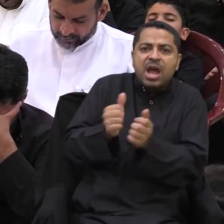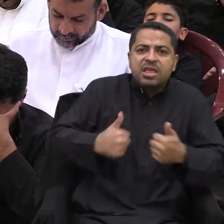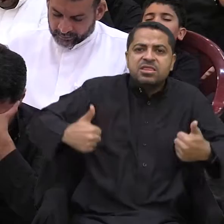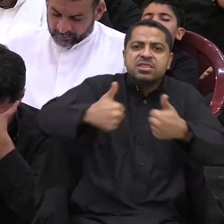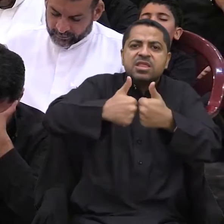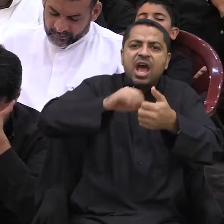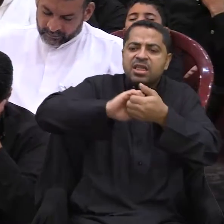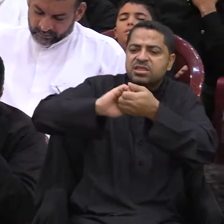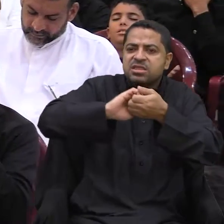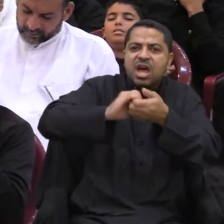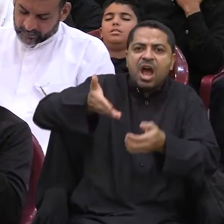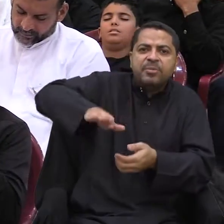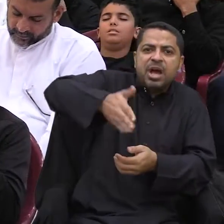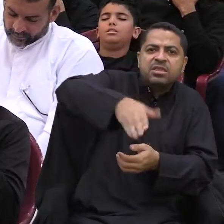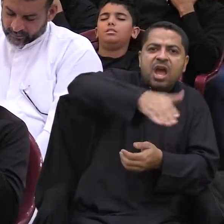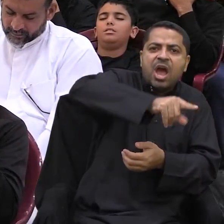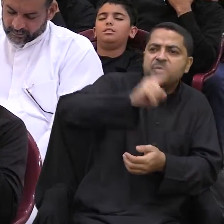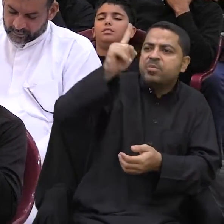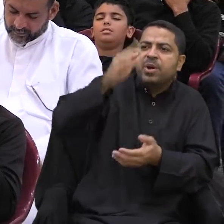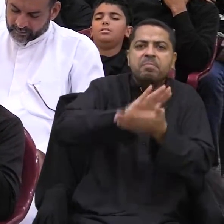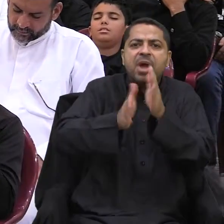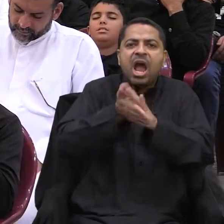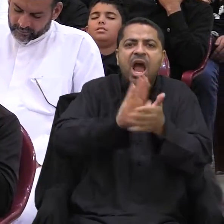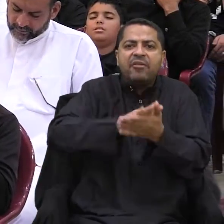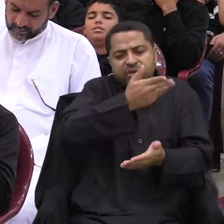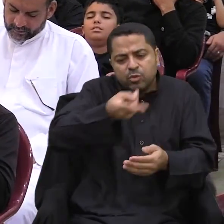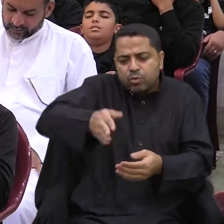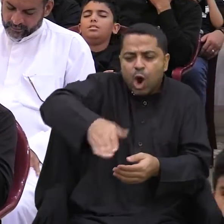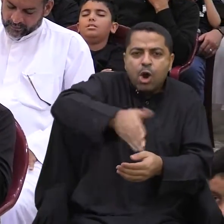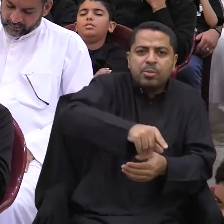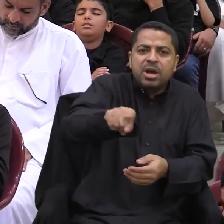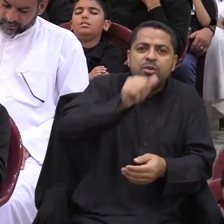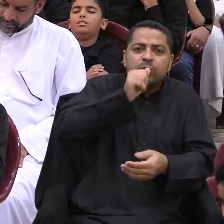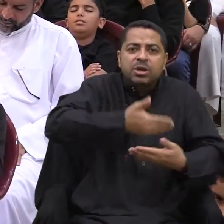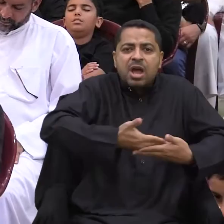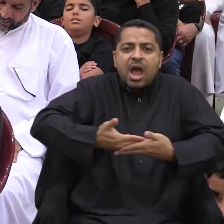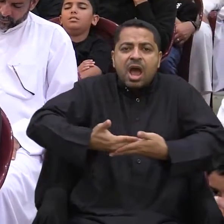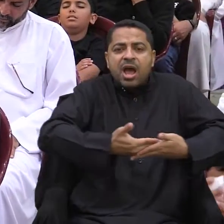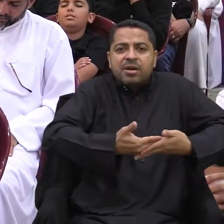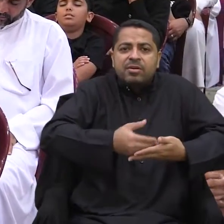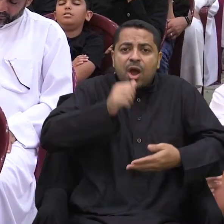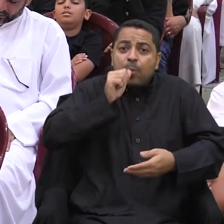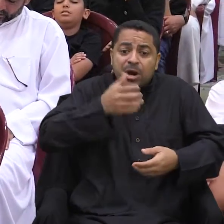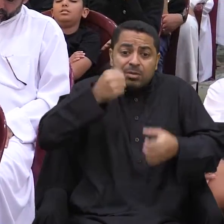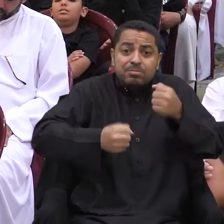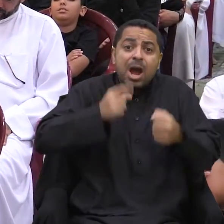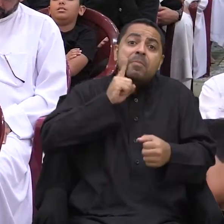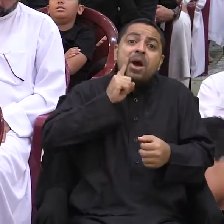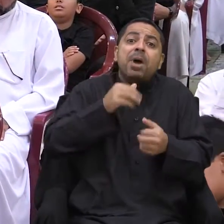بيتي، لم يبق إلا هذا الطفل الرضيع وقد جف اللبن في